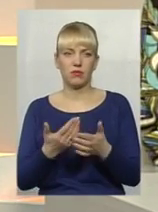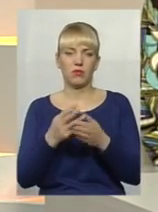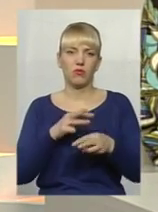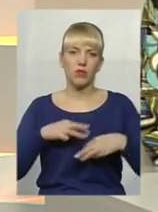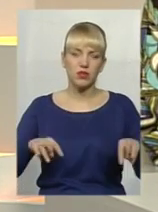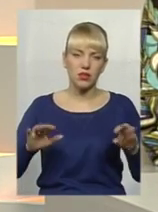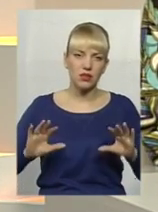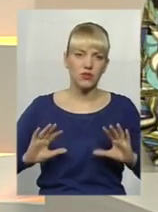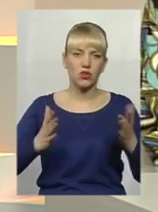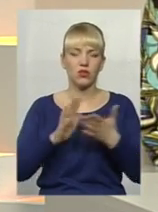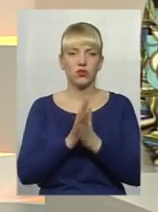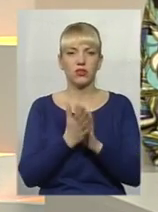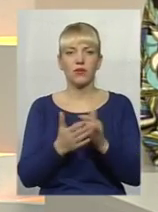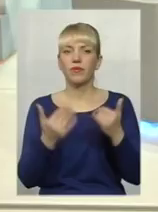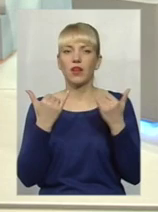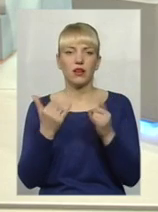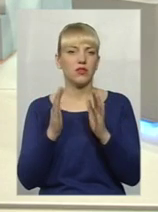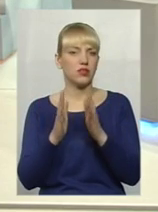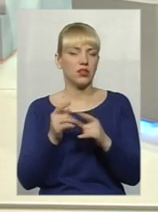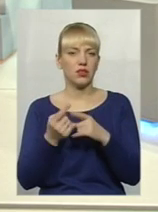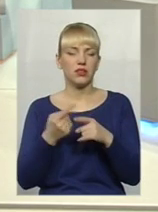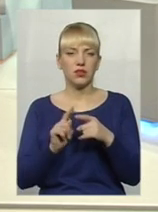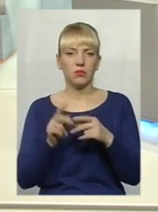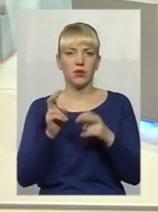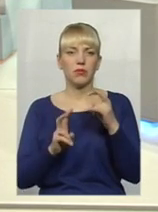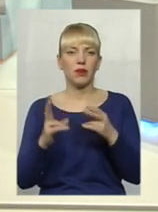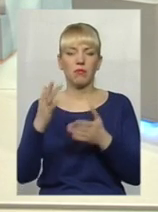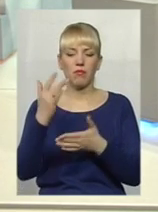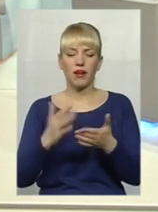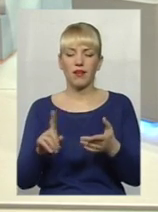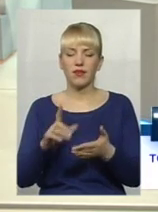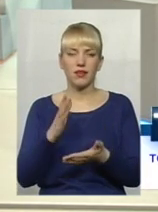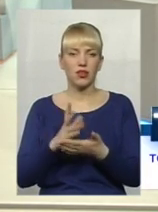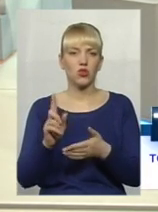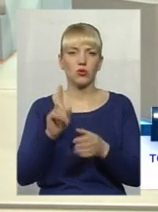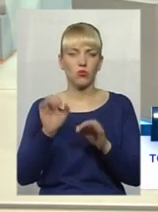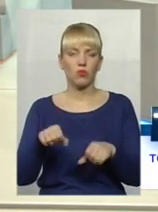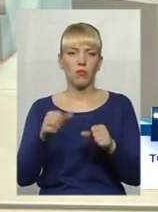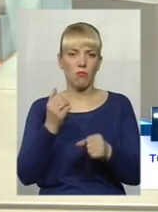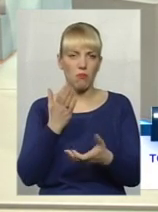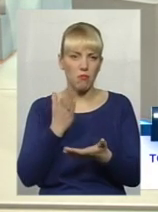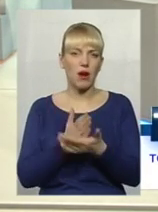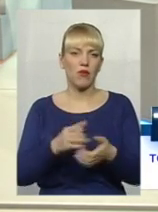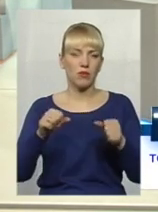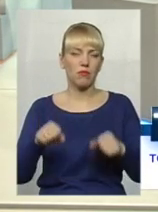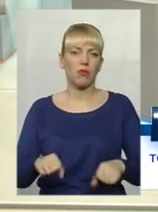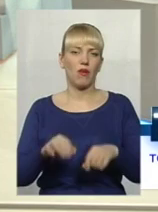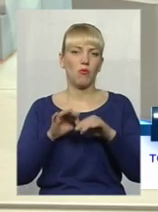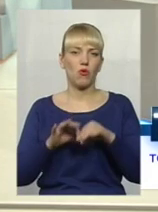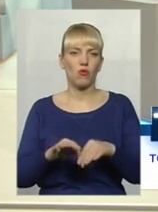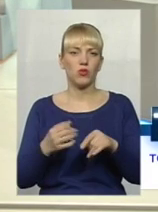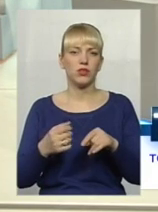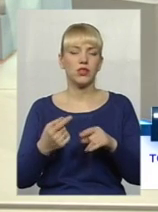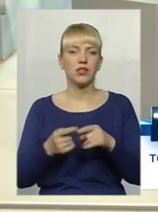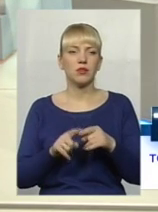надзвичайних ситуацій? Наразі тільки ті підприємства, перелік яких є, що вони можуть поводити, мають право поводитись такими небезпечними